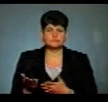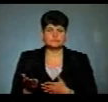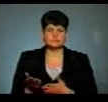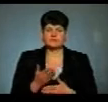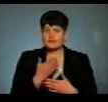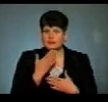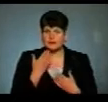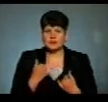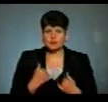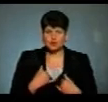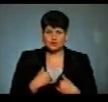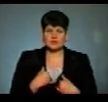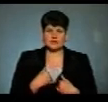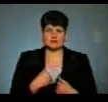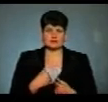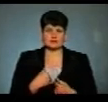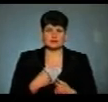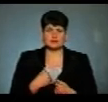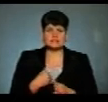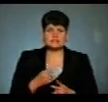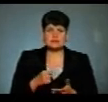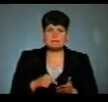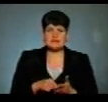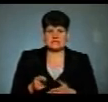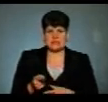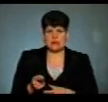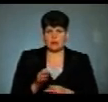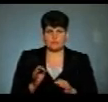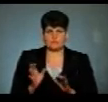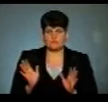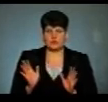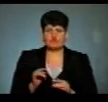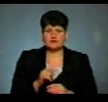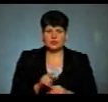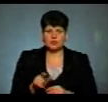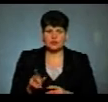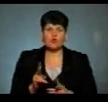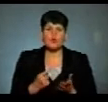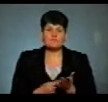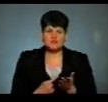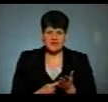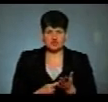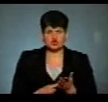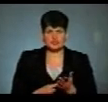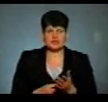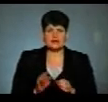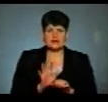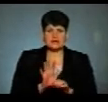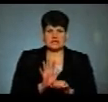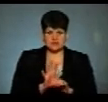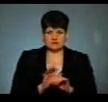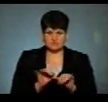Немає у нас на стаціонарному лікуванні хворих з міста Тернополя. У тих пацієнтів, у яких підтверджений діагноз, вони знаходяться